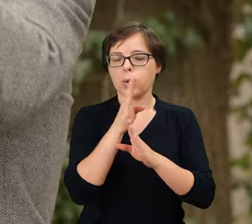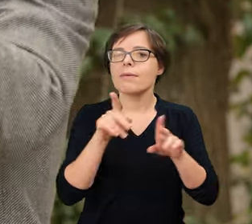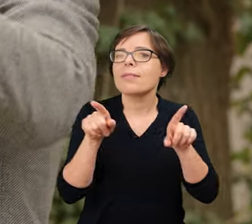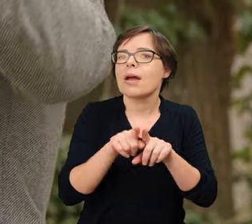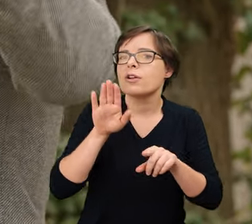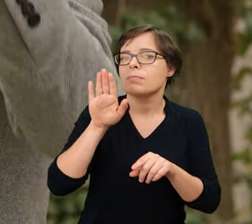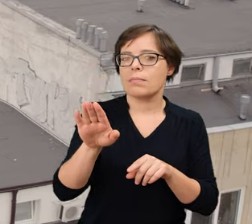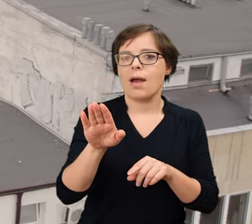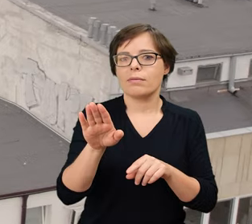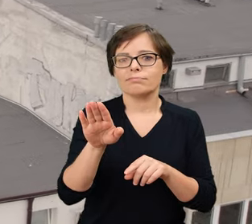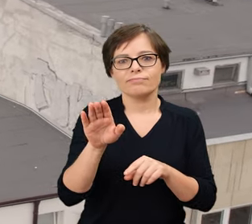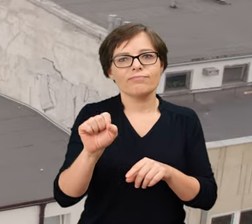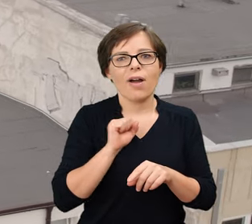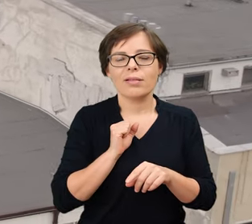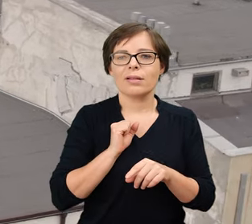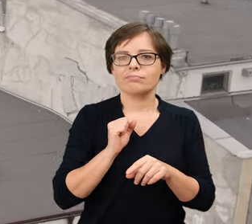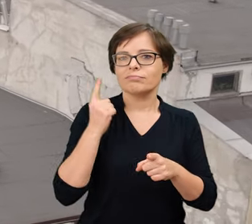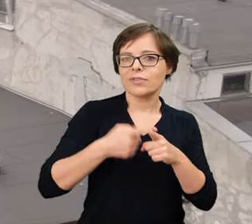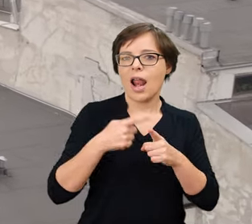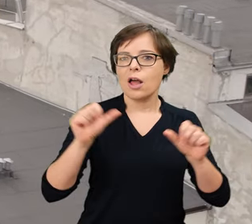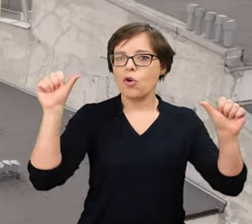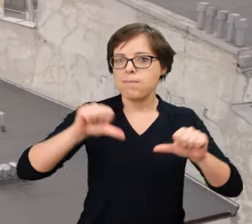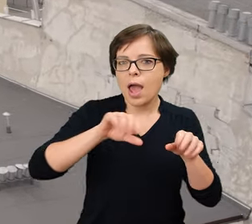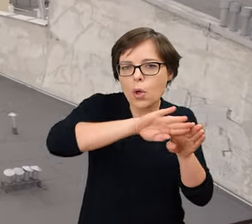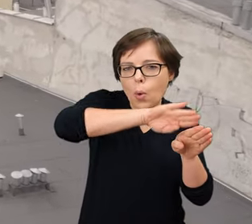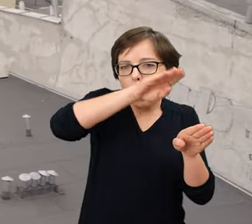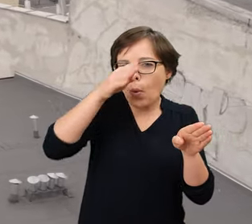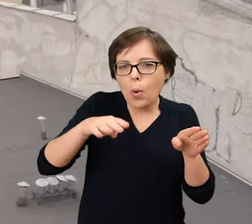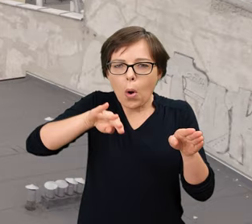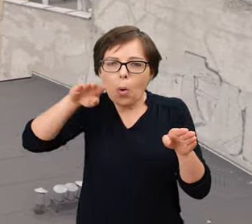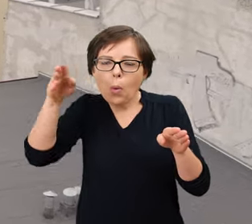z takim żelbetowym, cienkim daszkiem.